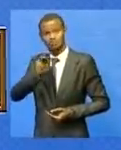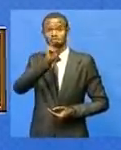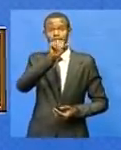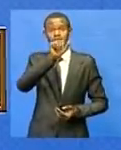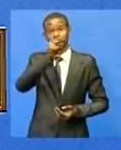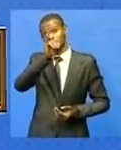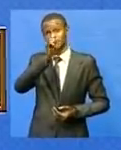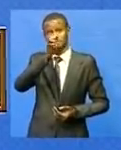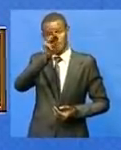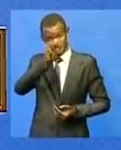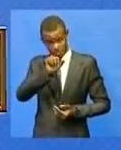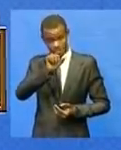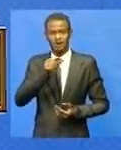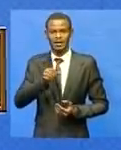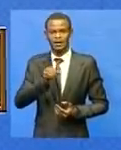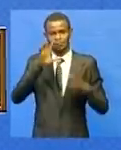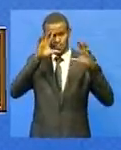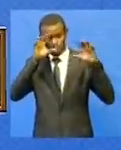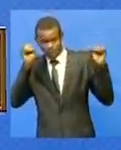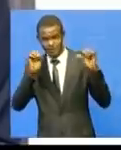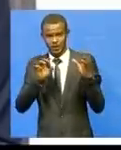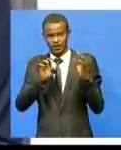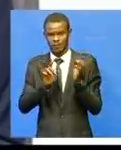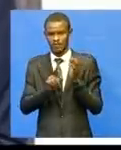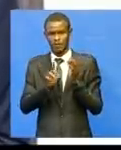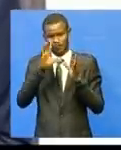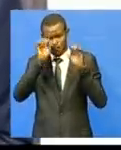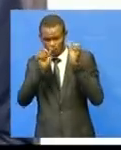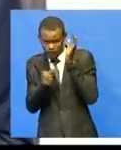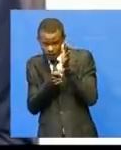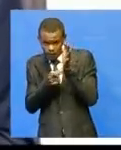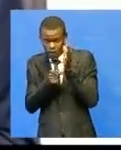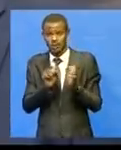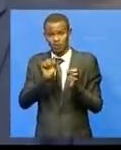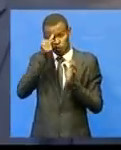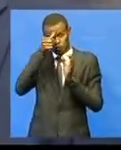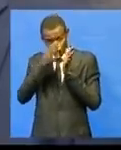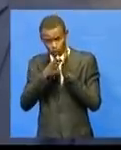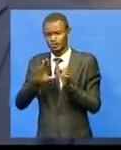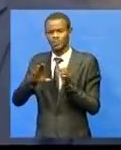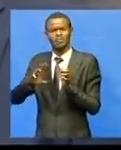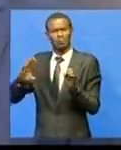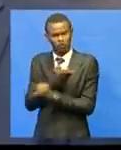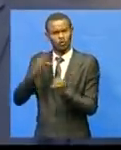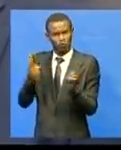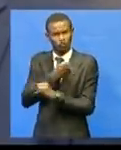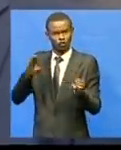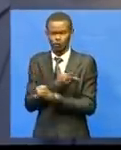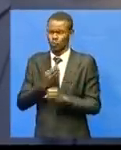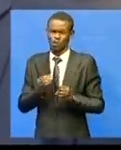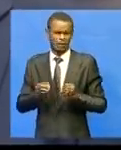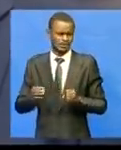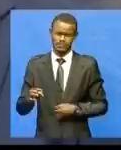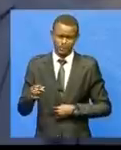mai dernier, la déchéance du gouverneur de la province de Lomami le 31 mai dernier, et à la même date par le vote